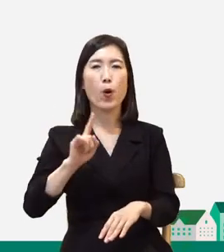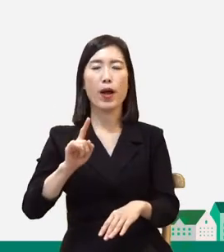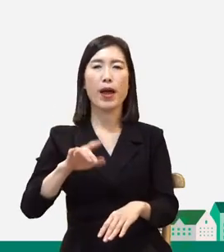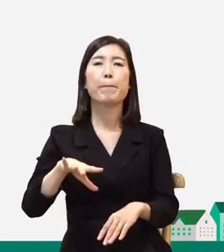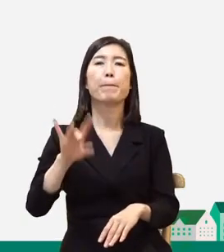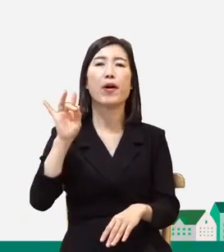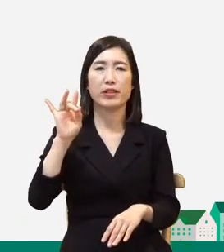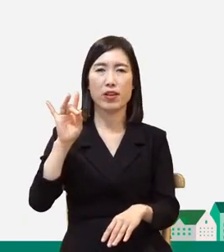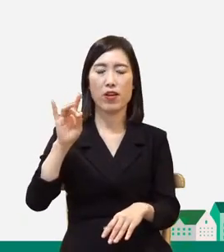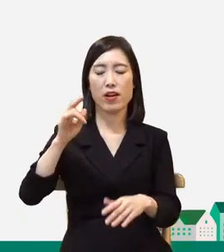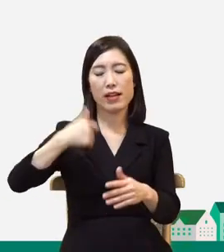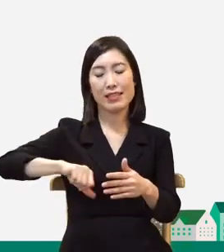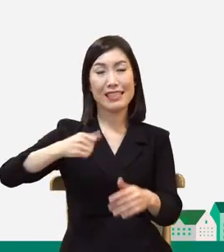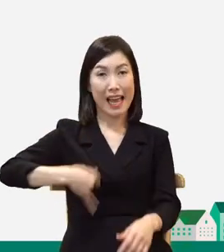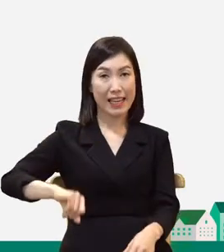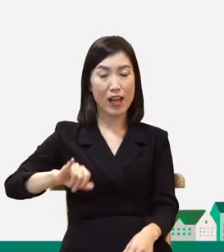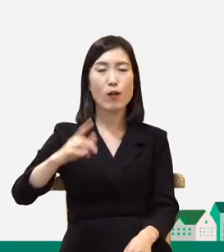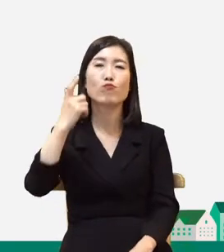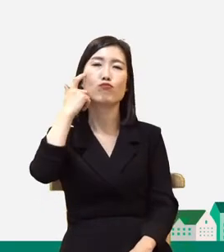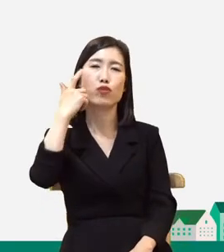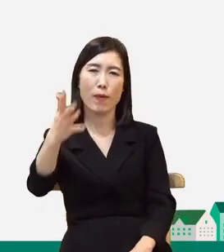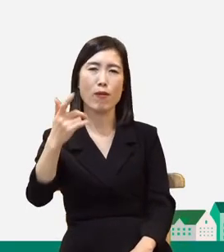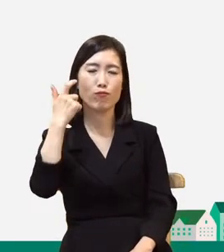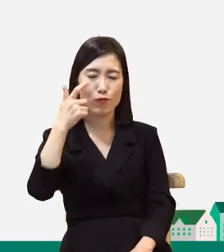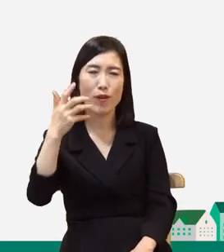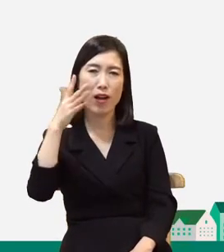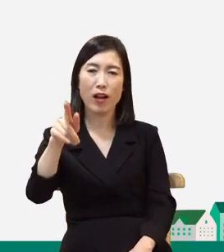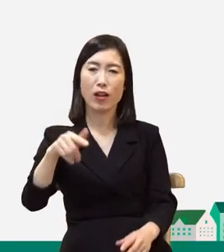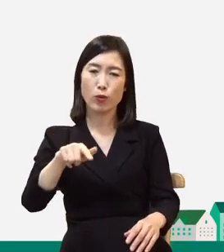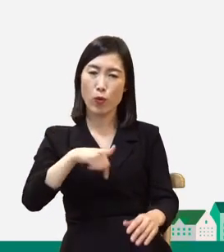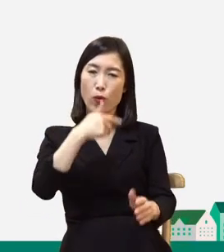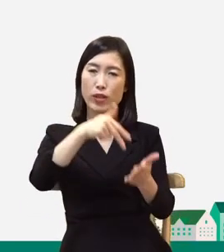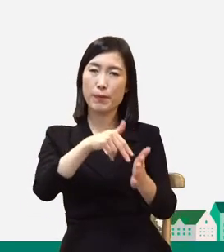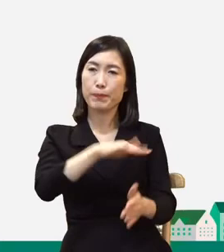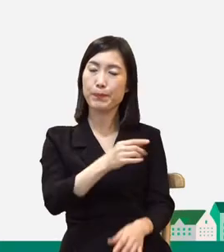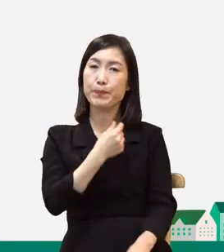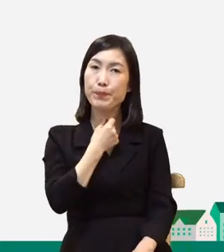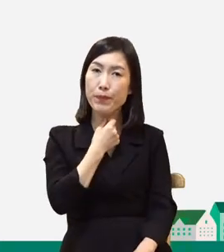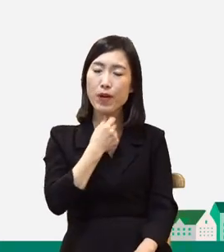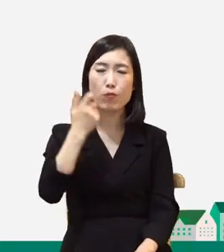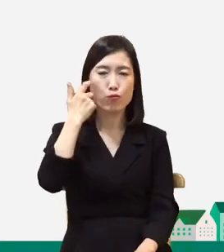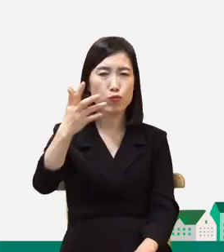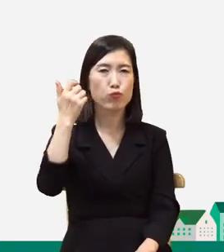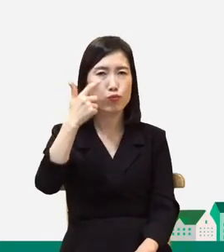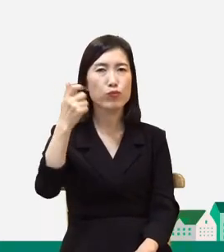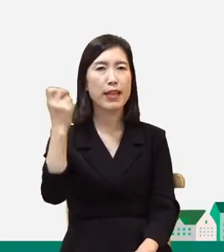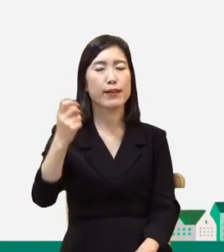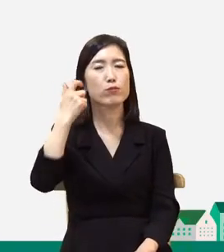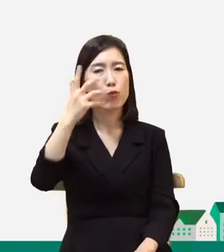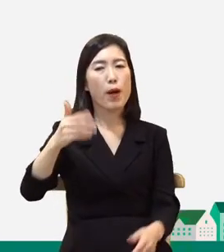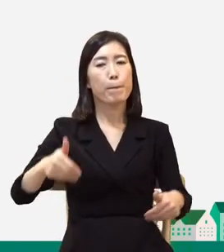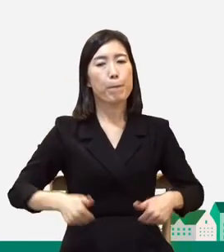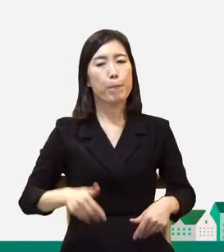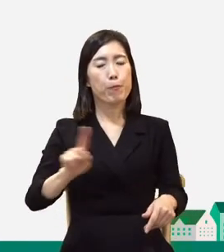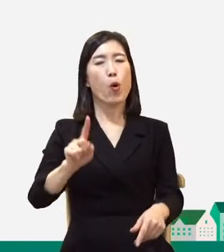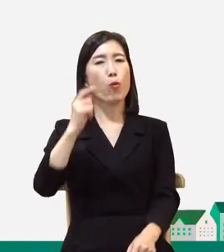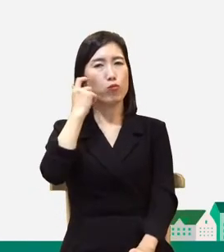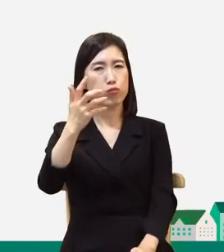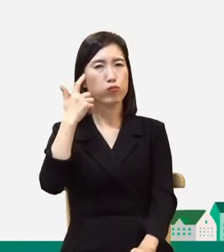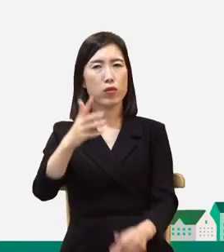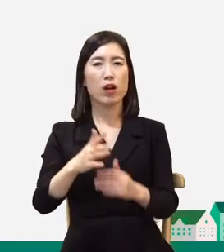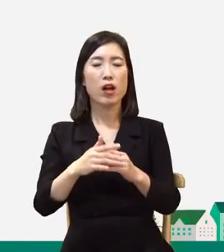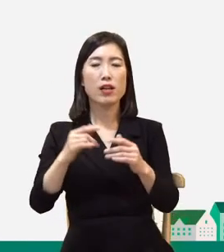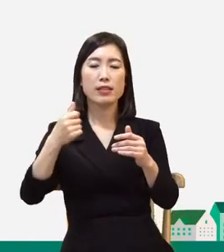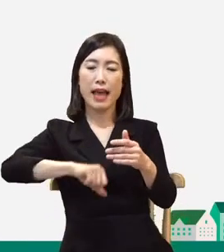자녀에게 질문을 많이 하시고 결정을 많이 할 수 있는 선택의 기회를 주시는 것이 굉장히 중요하다고 생각하거든요. 부모님들은